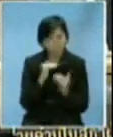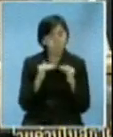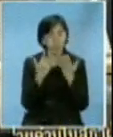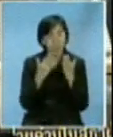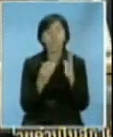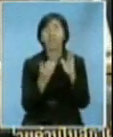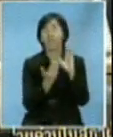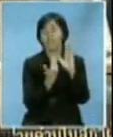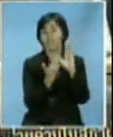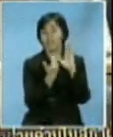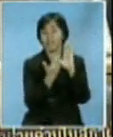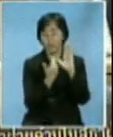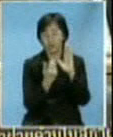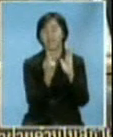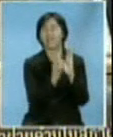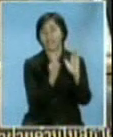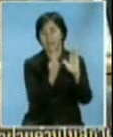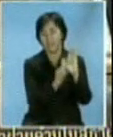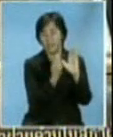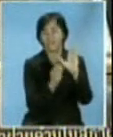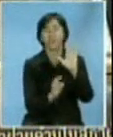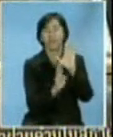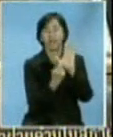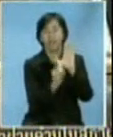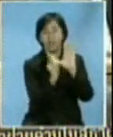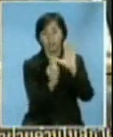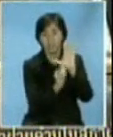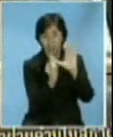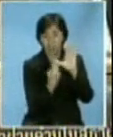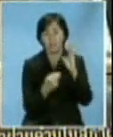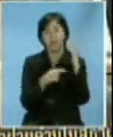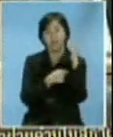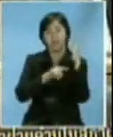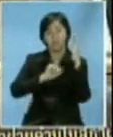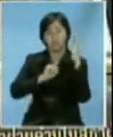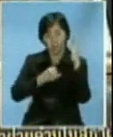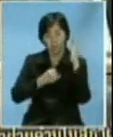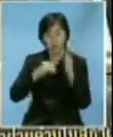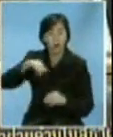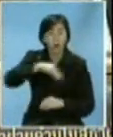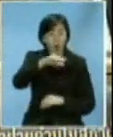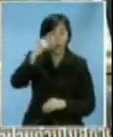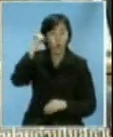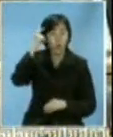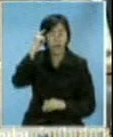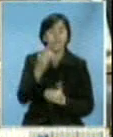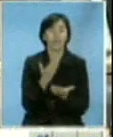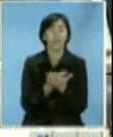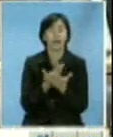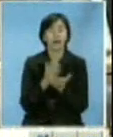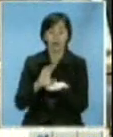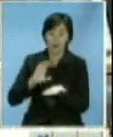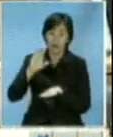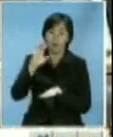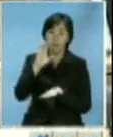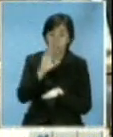ประกอบไปด้วยจังหวัดกาญจนบุรีจังหวัดราชบุรีประจวบคีลีขันธ์ท่านทราบมั้ยครับว่างบประมาณที่ท่านจัด